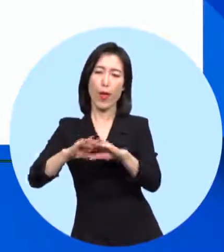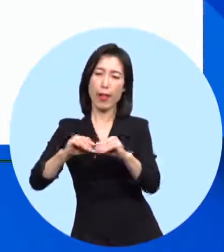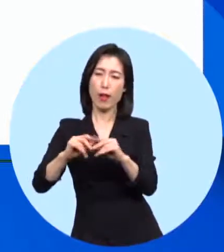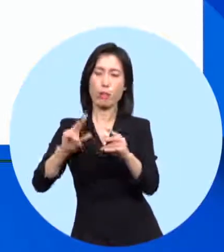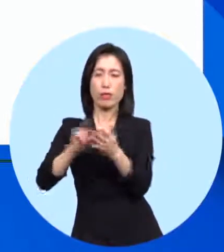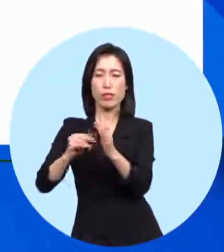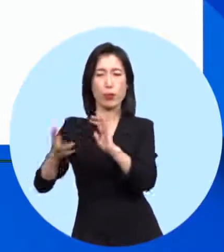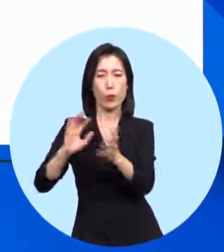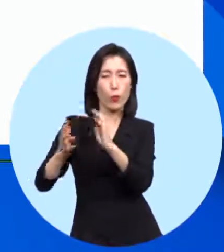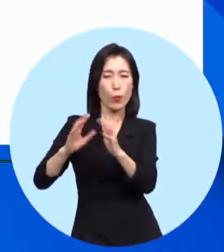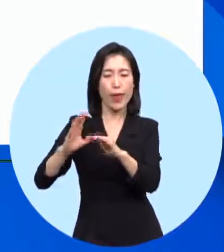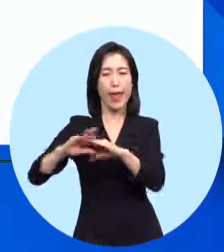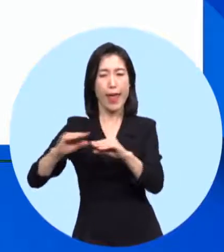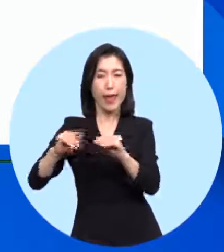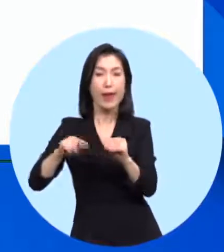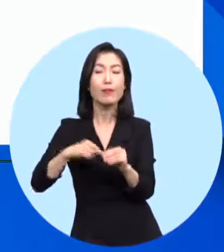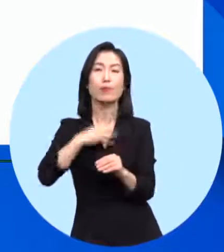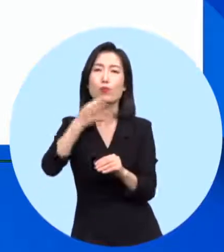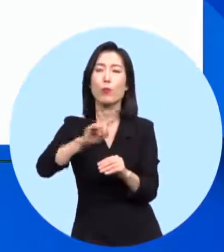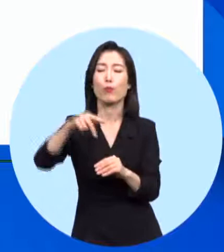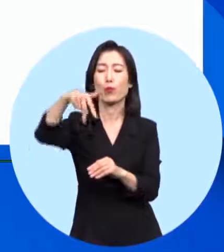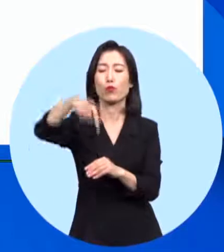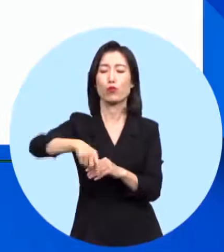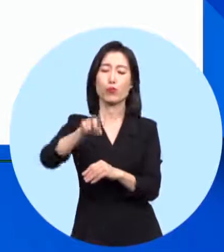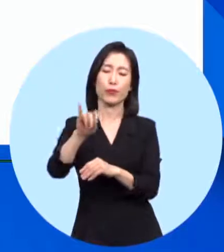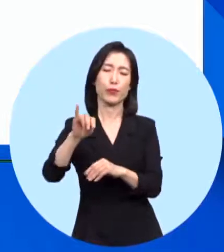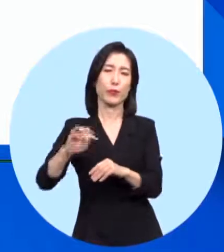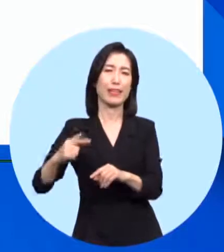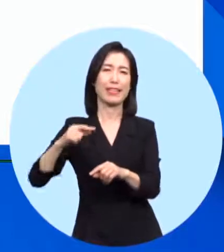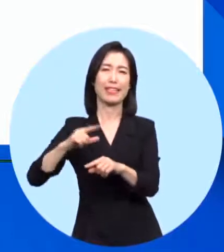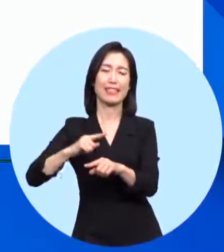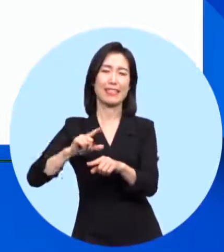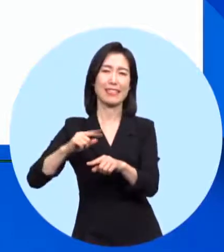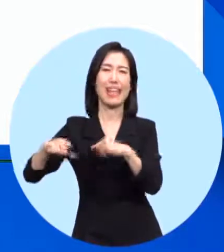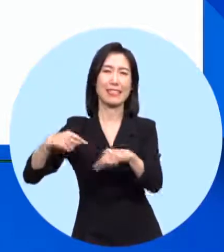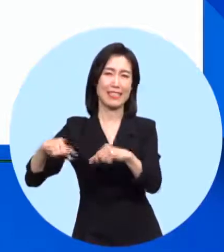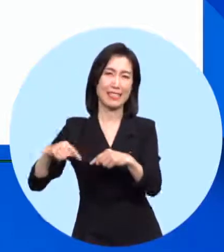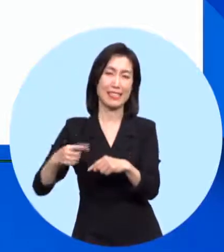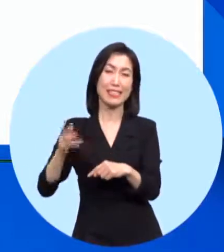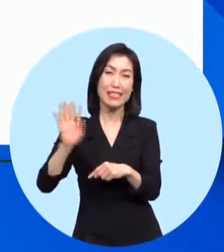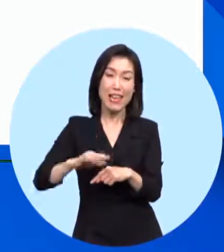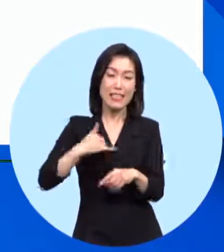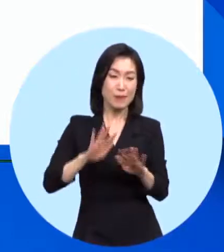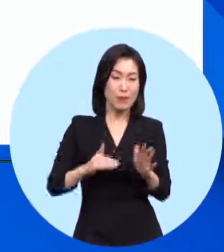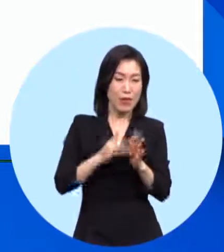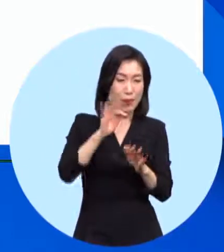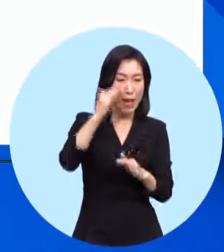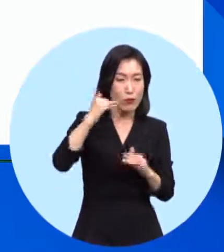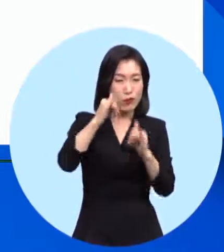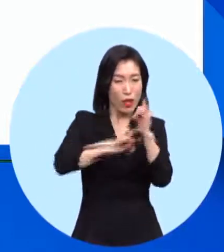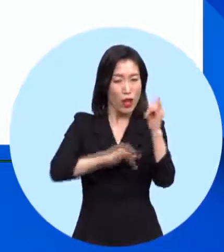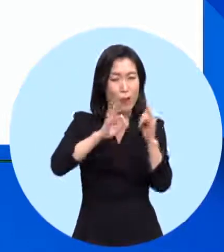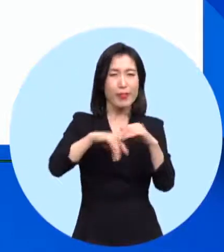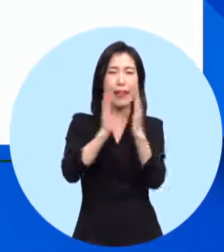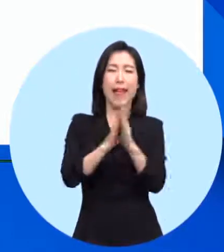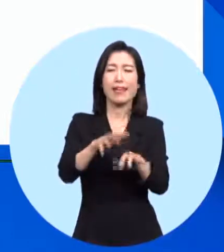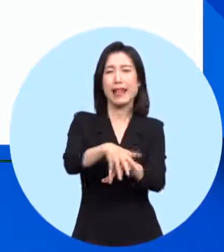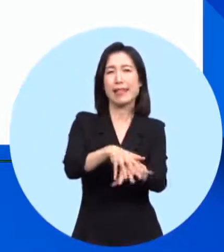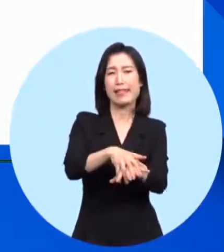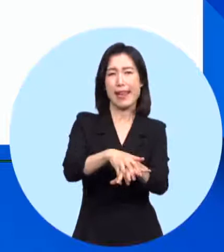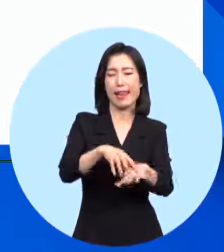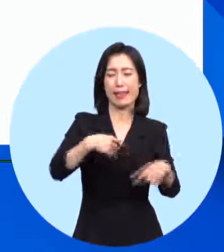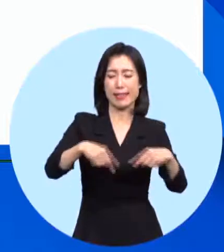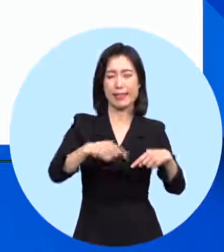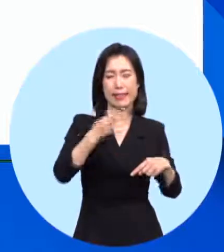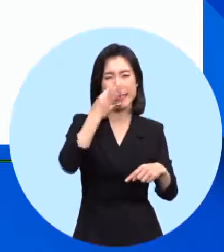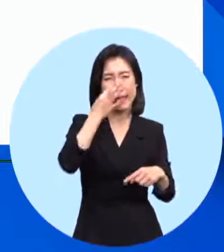자치를 주민자치라고 그러는데, 이제까지 우리나라의 지방자치는 단체자치 영역에 머물러 있었습니다. 그래서